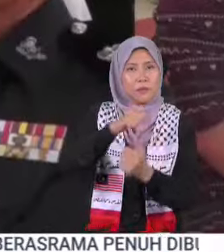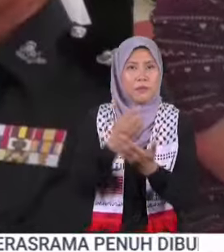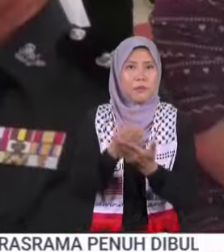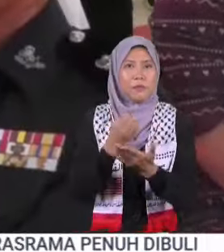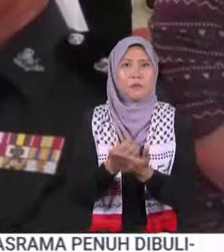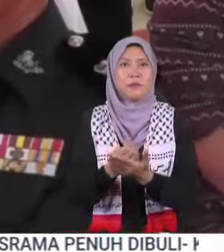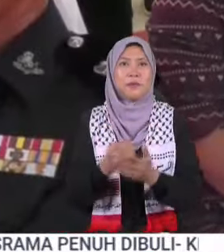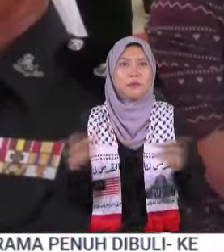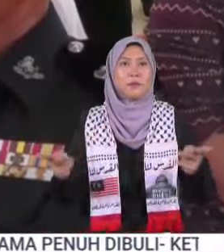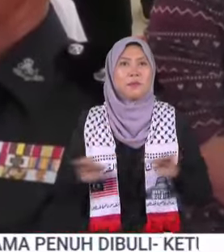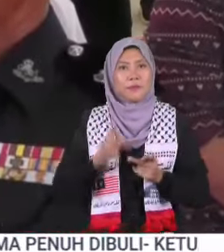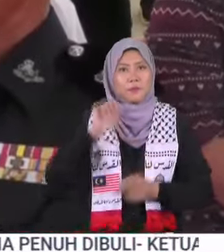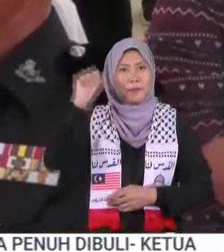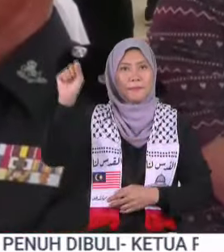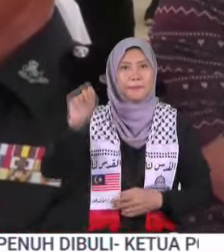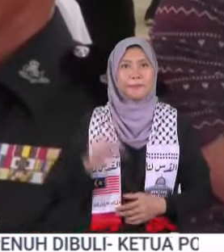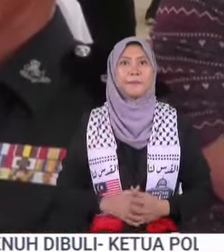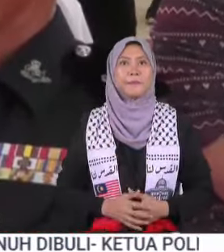kawasan